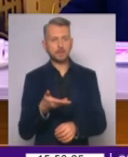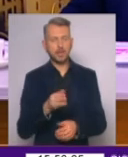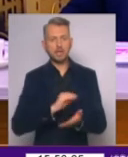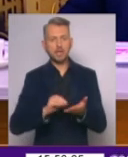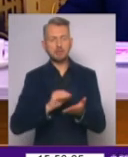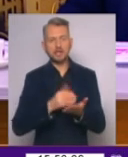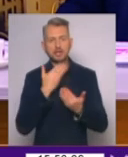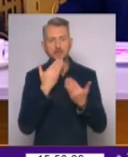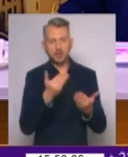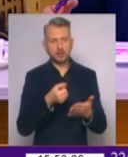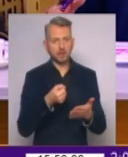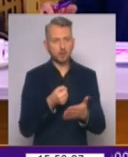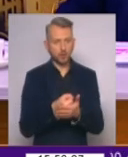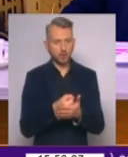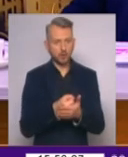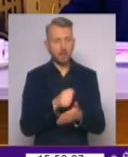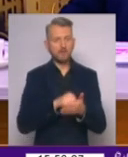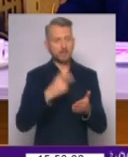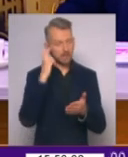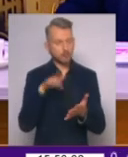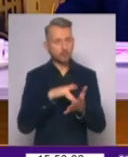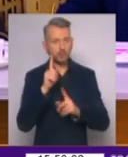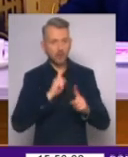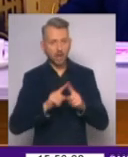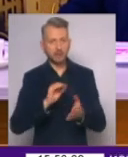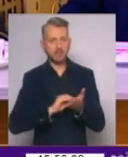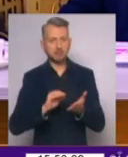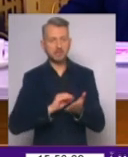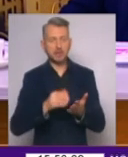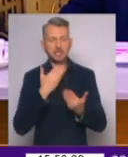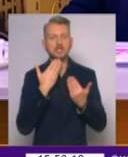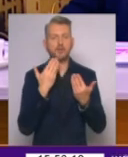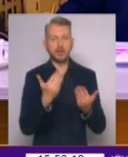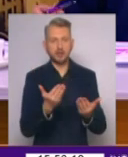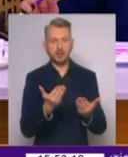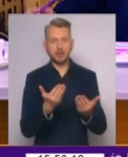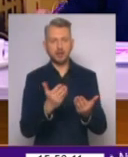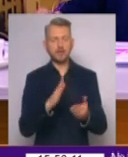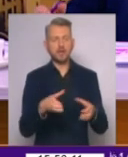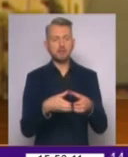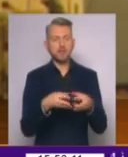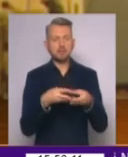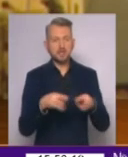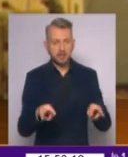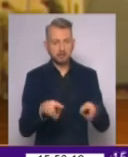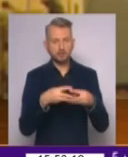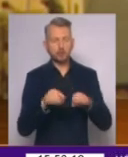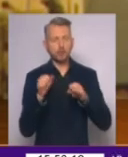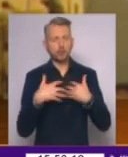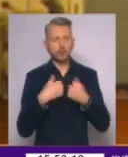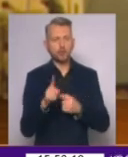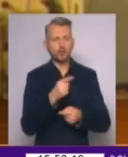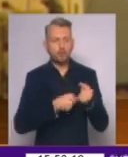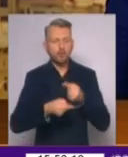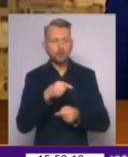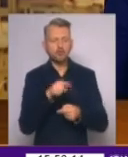написали звернення від Київської міської ради, написали звернення в кабінет міністра, Міністерства охорони, щоб повернули хоча б